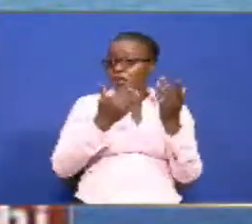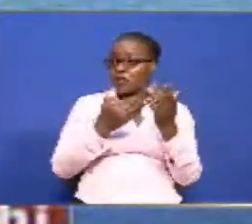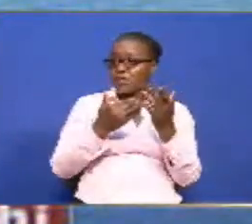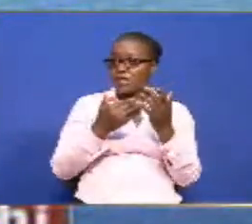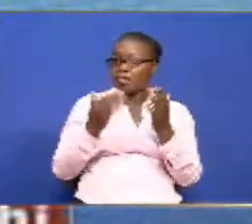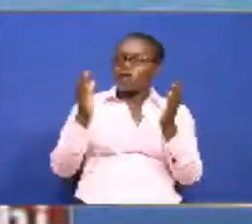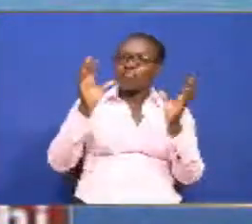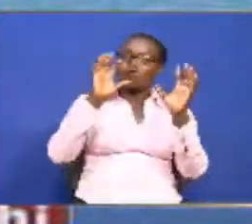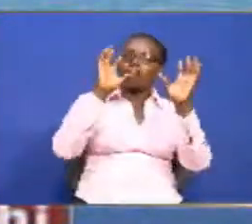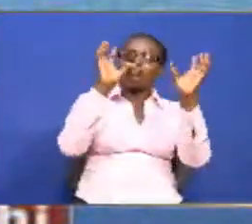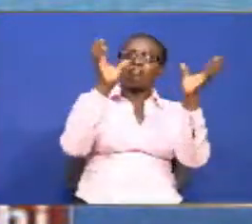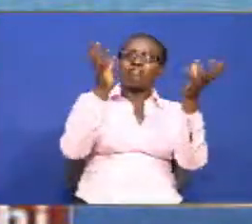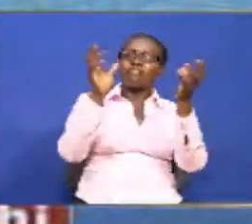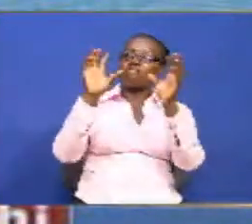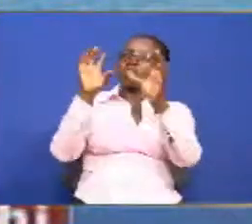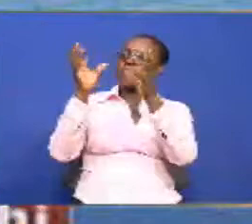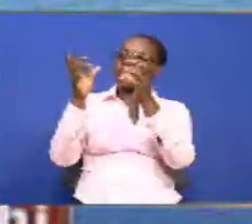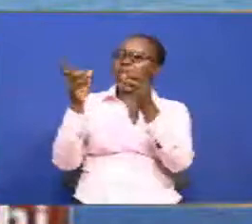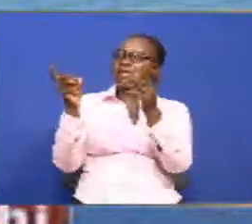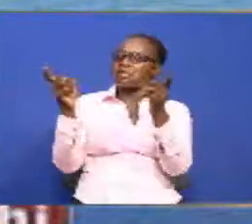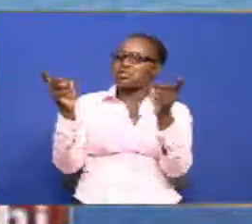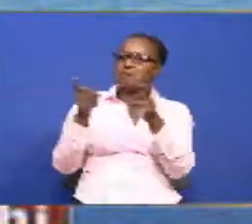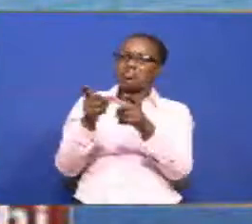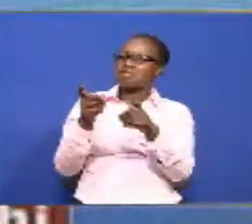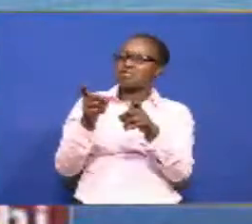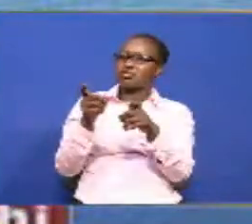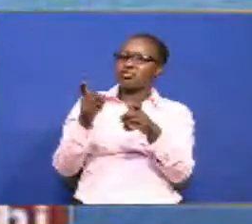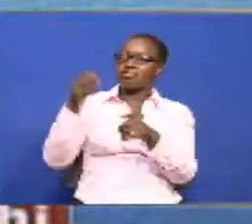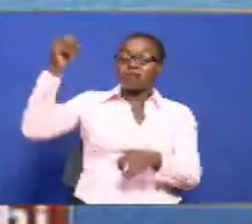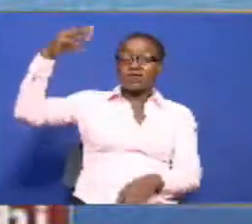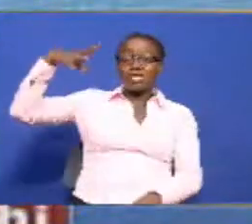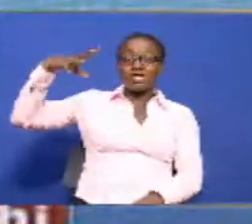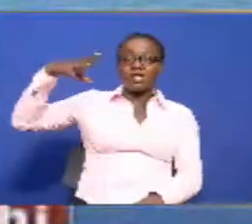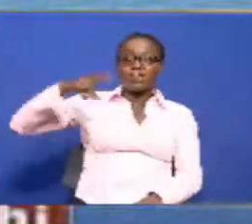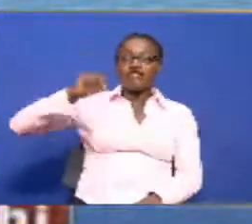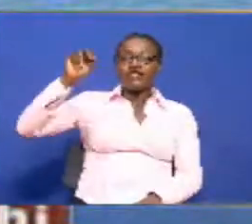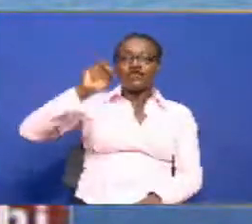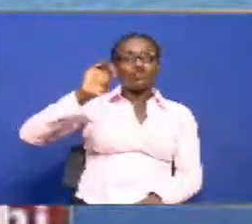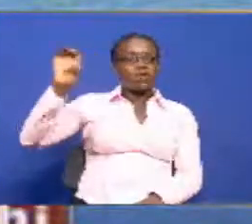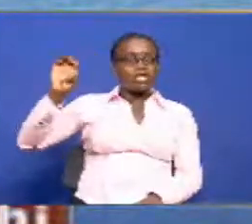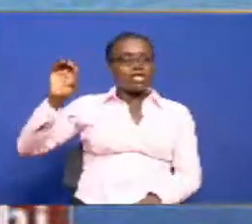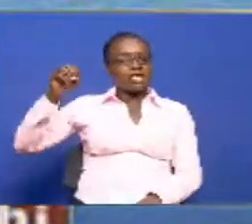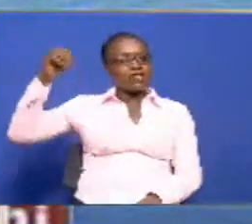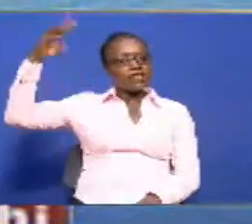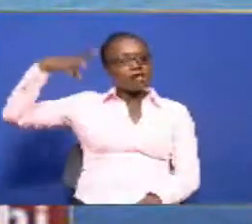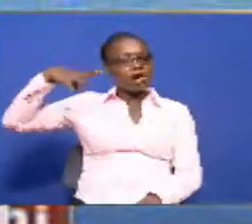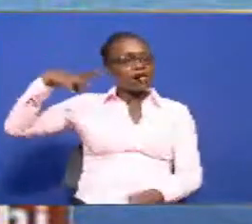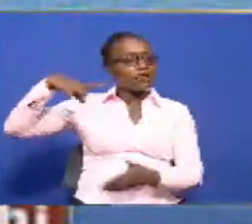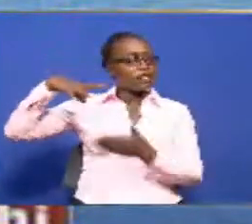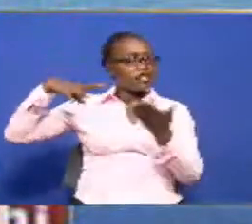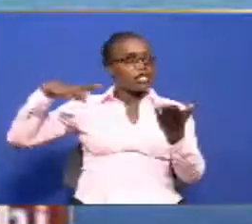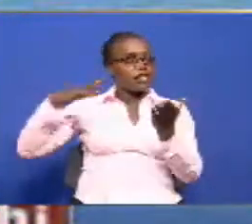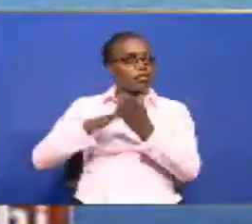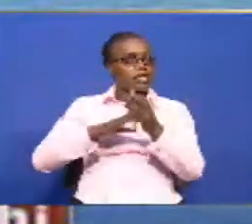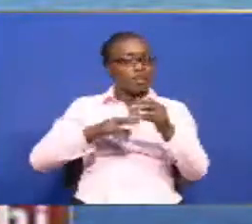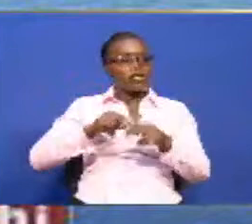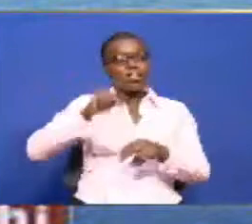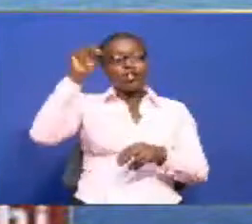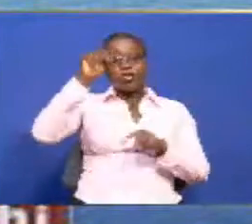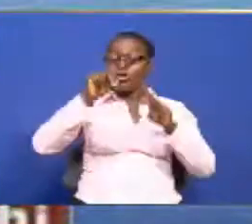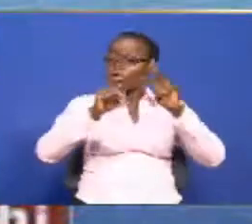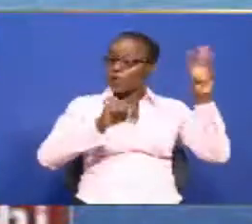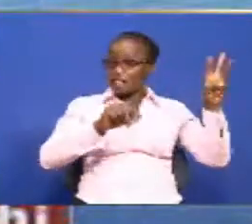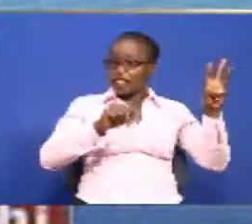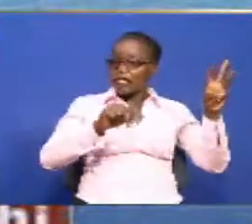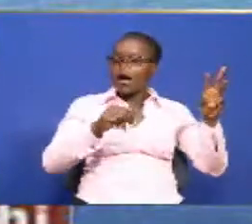ya mawingu na vipindi vifupi vya jua. Kaskazini mashariki vipindi vya jua vitashamiri, ilhali katika sehemu za kaskazini magharibi